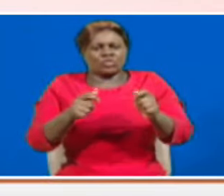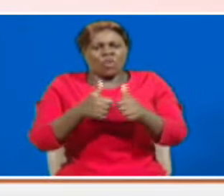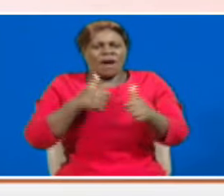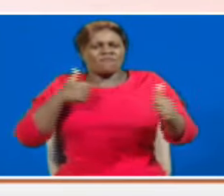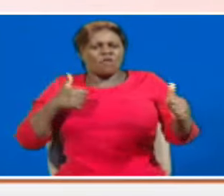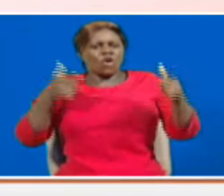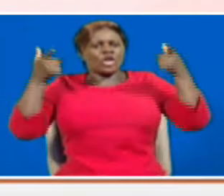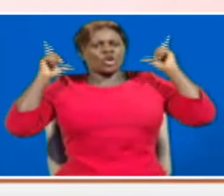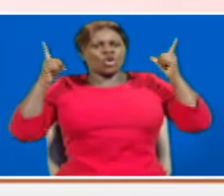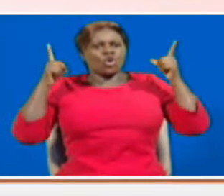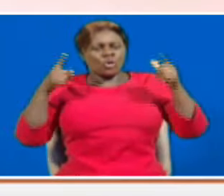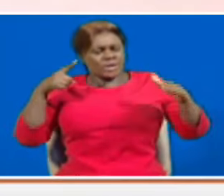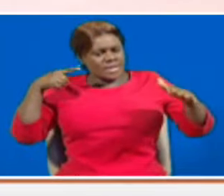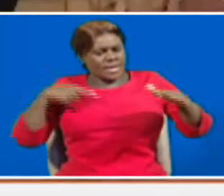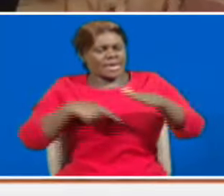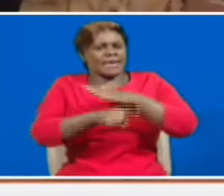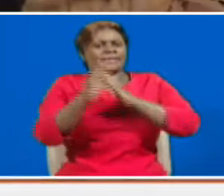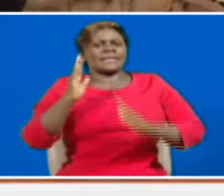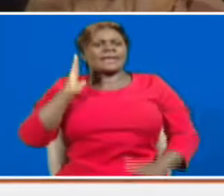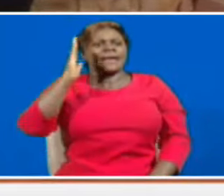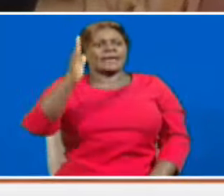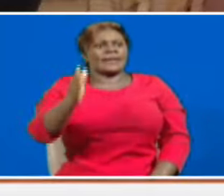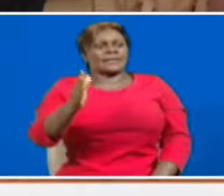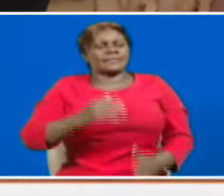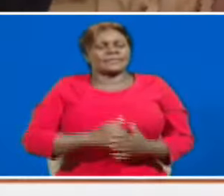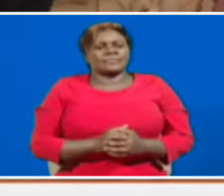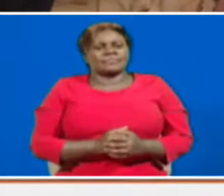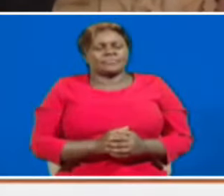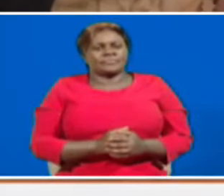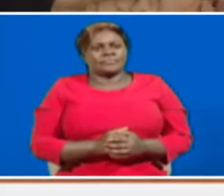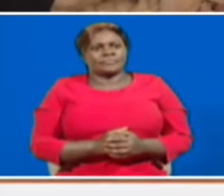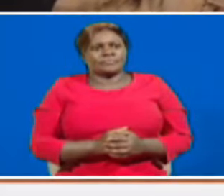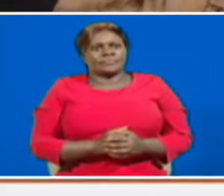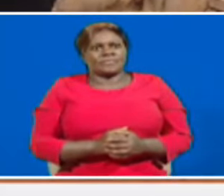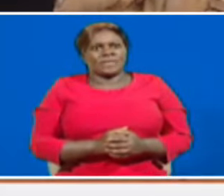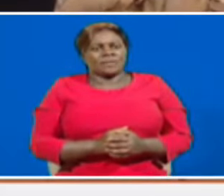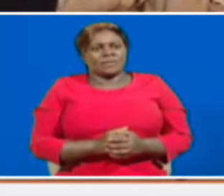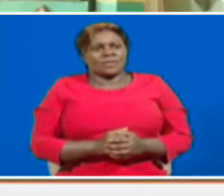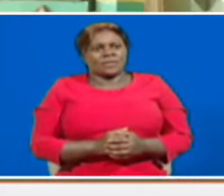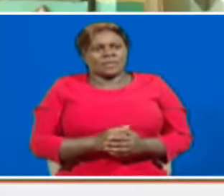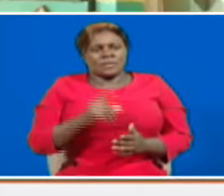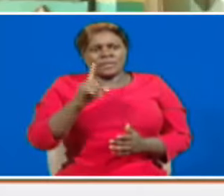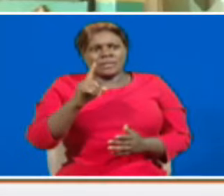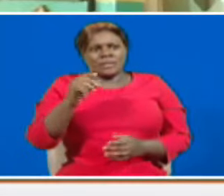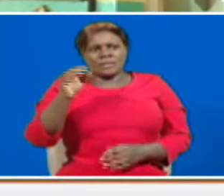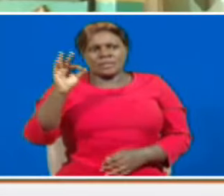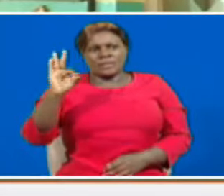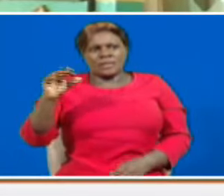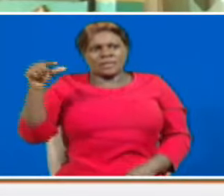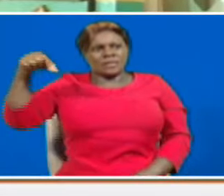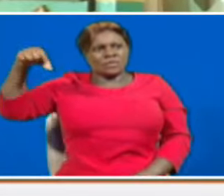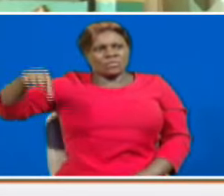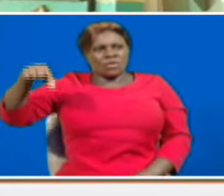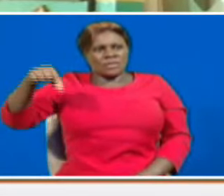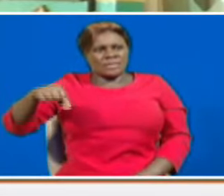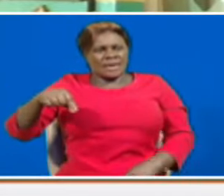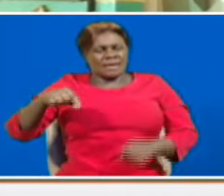hiyo trailer, ndo trailer ikagonga back left ya gari. Jizi bili karibu kila mtu, 3/4